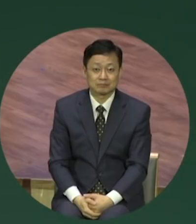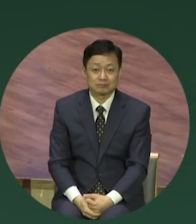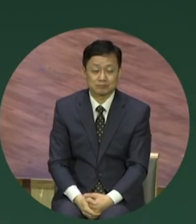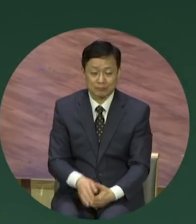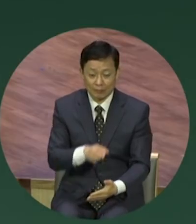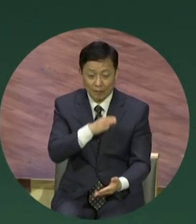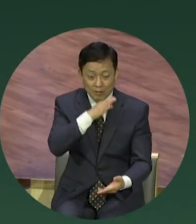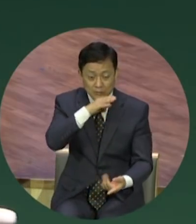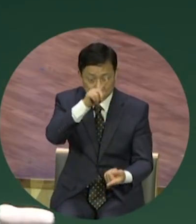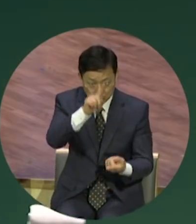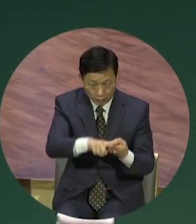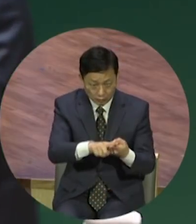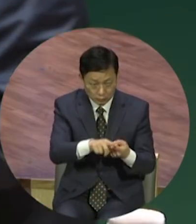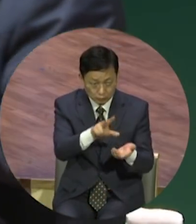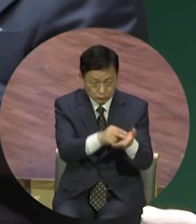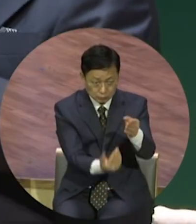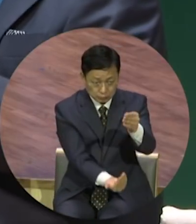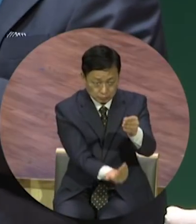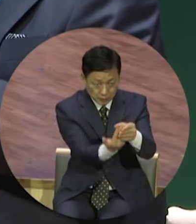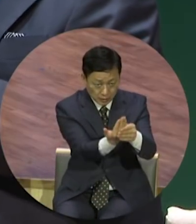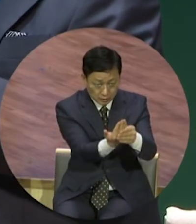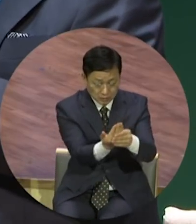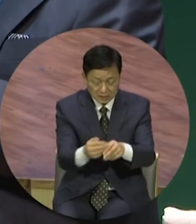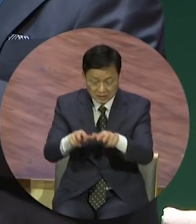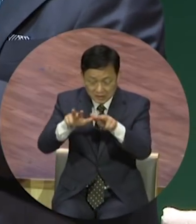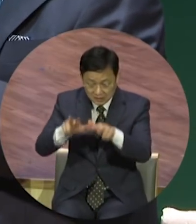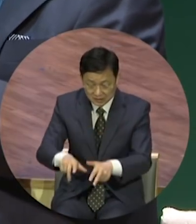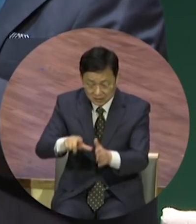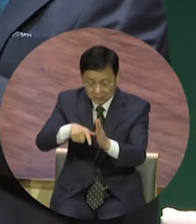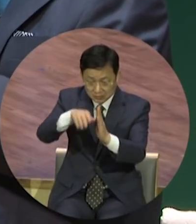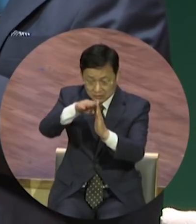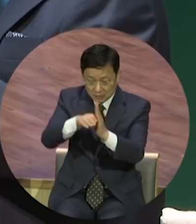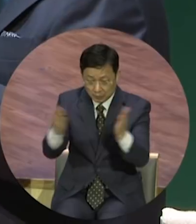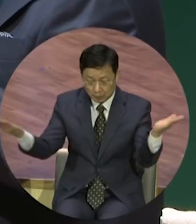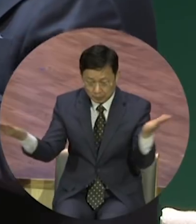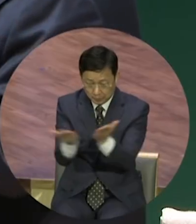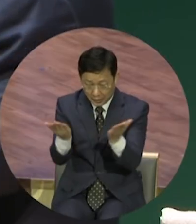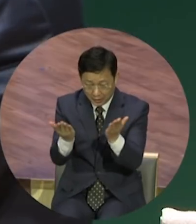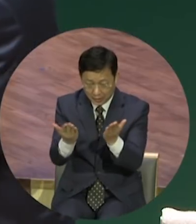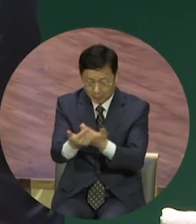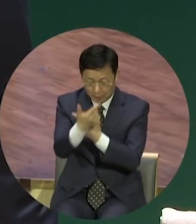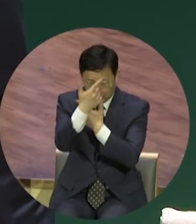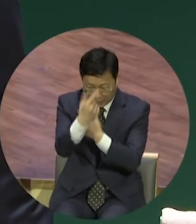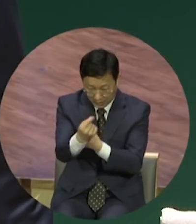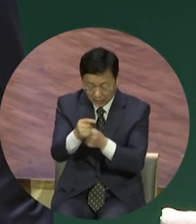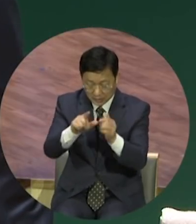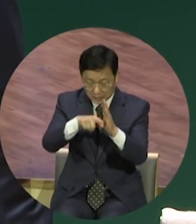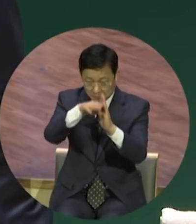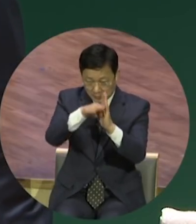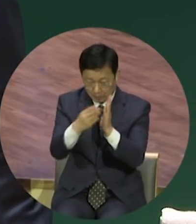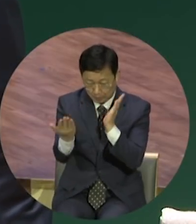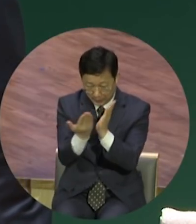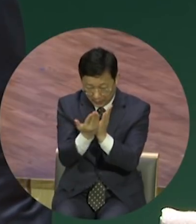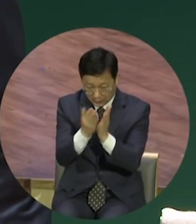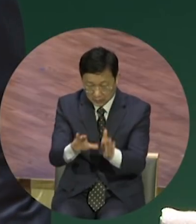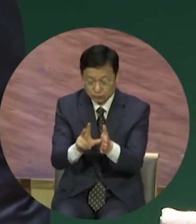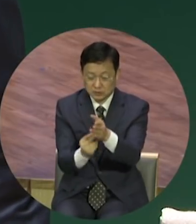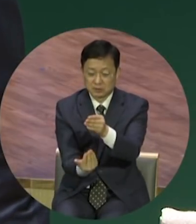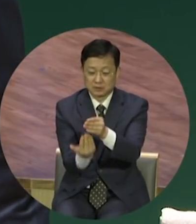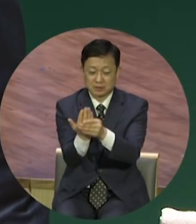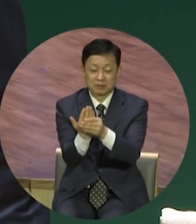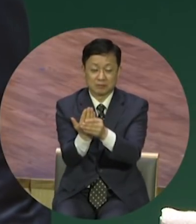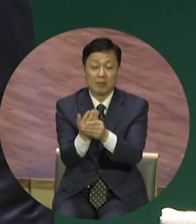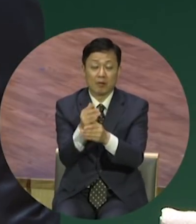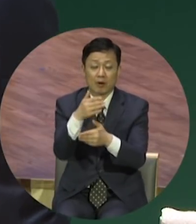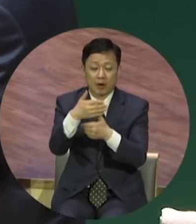당연히 올 것이 왔는데 왜 지금 왔냐는 게 필연이에요. And so this inevitability or necessity is of course what is rightful has